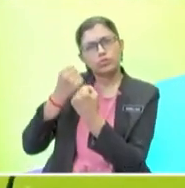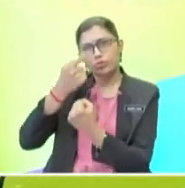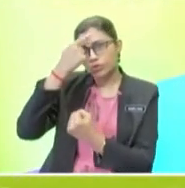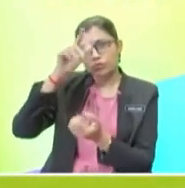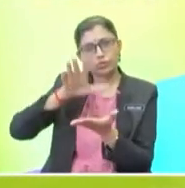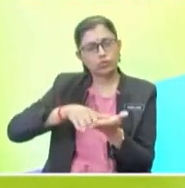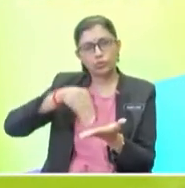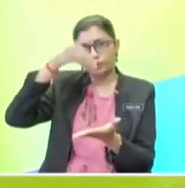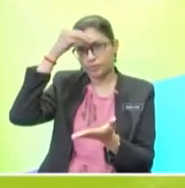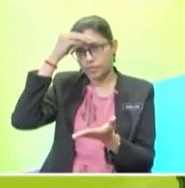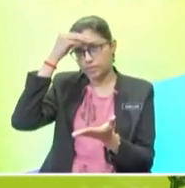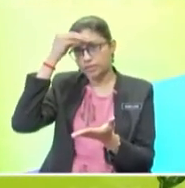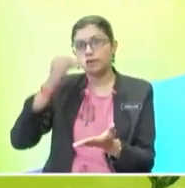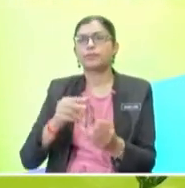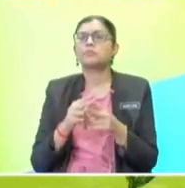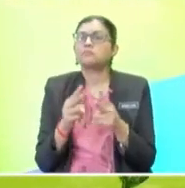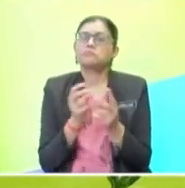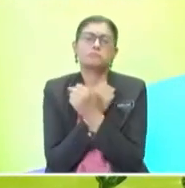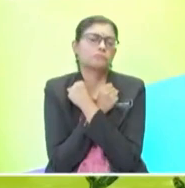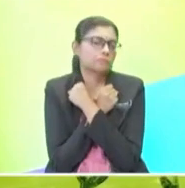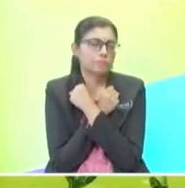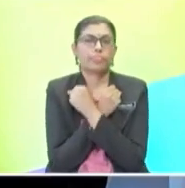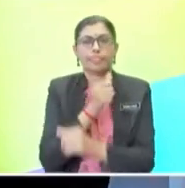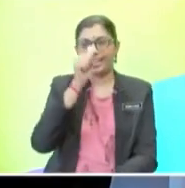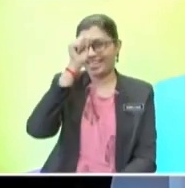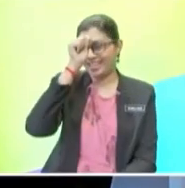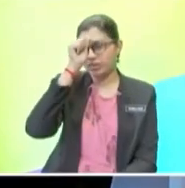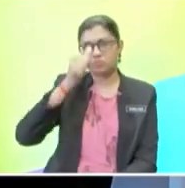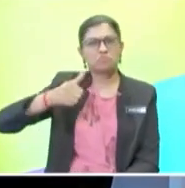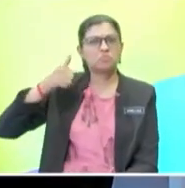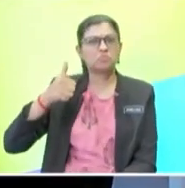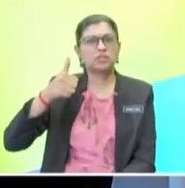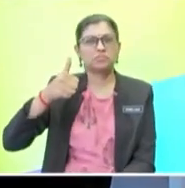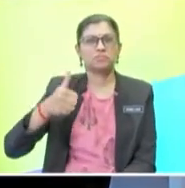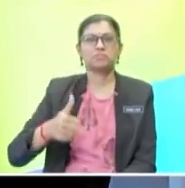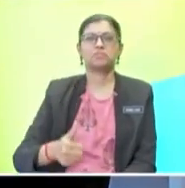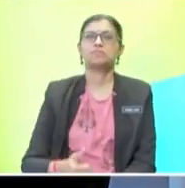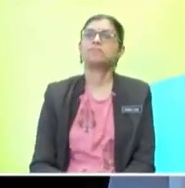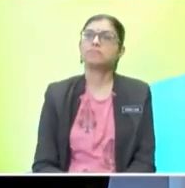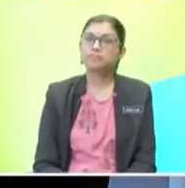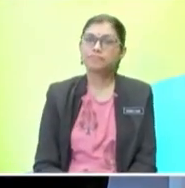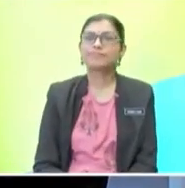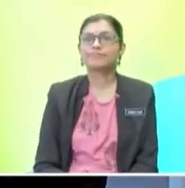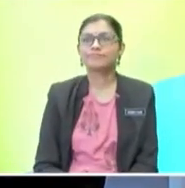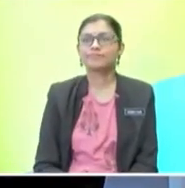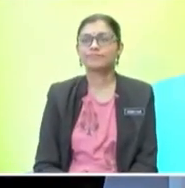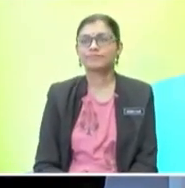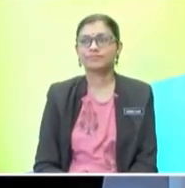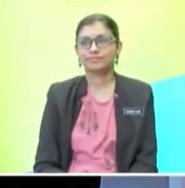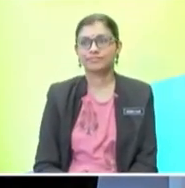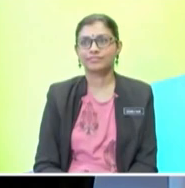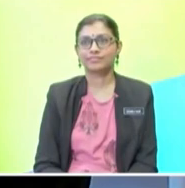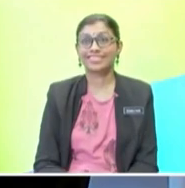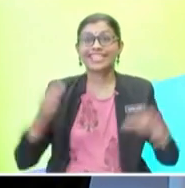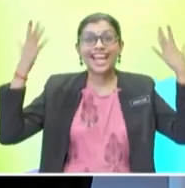sangat sayang ayah saya. Wah, terbaik. Dia menceritakan keistimewaan ayah keluarga dia. Sangat menyentuh hati kita.